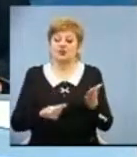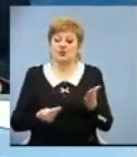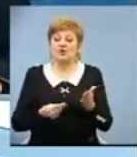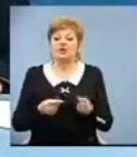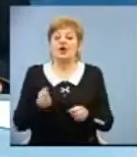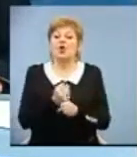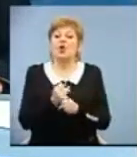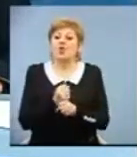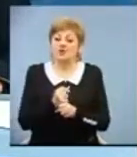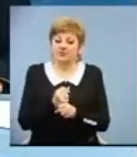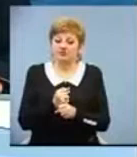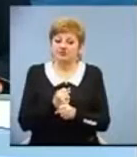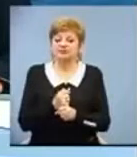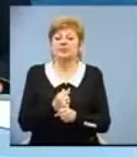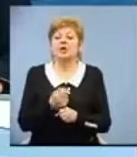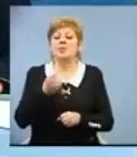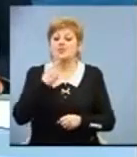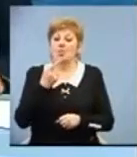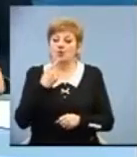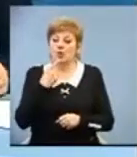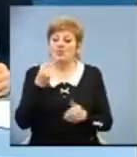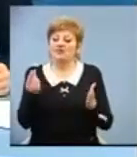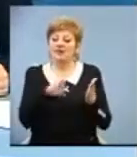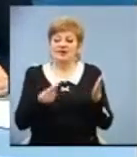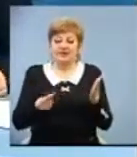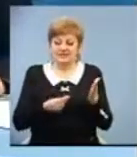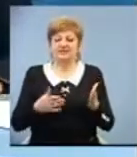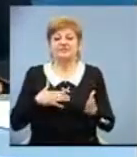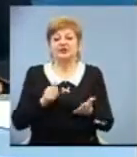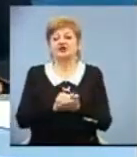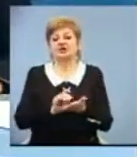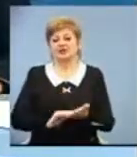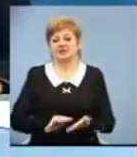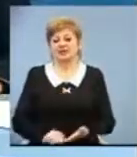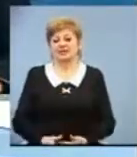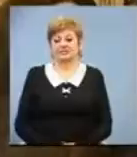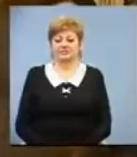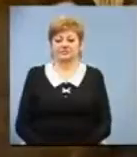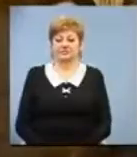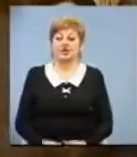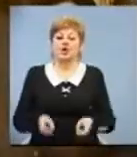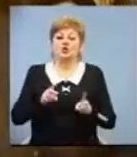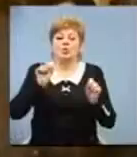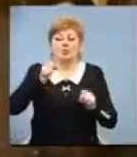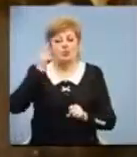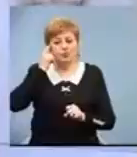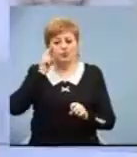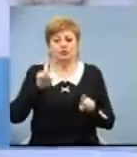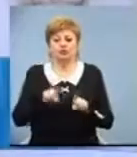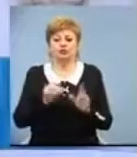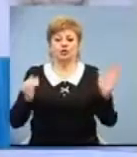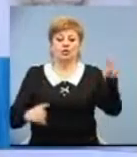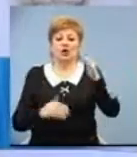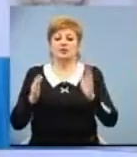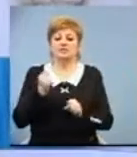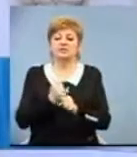малювання кавою. Спробували свої сили в оригінальному арті і наші кореспонденти. Хто міг подумати, що створювати картини